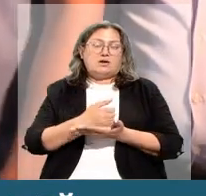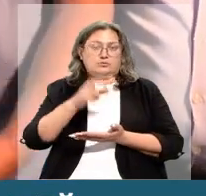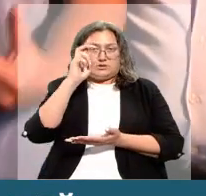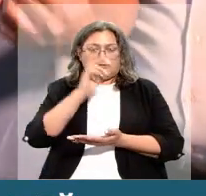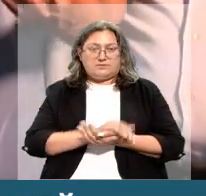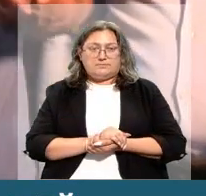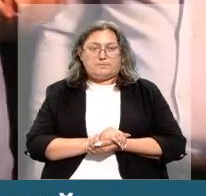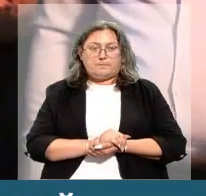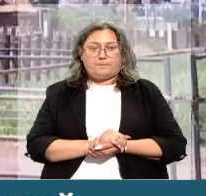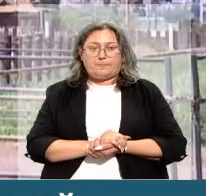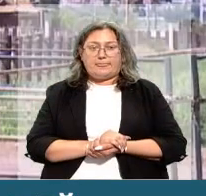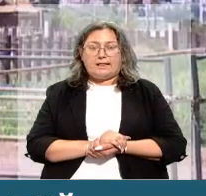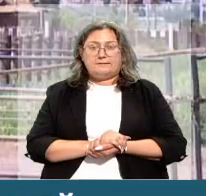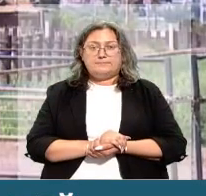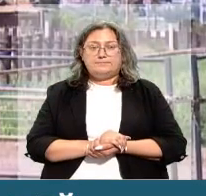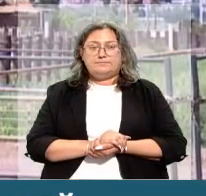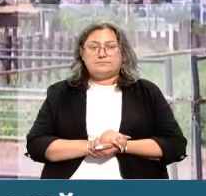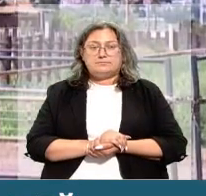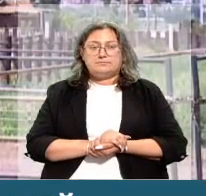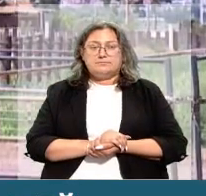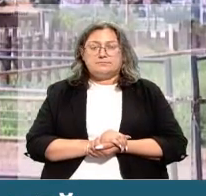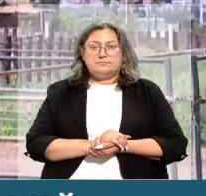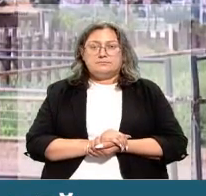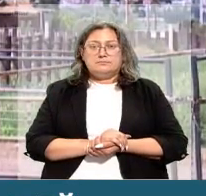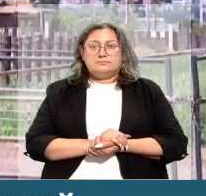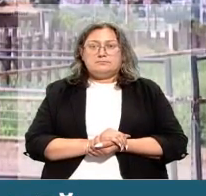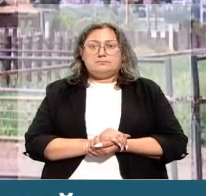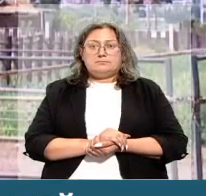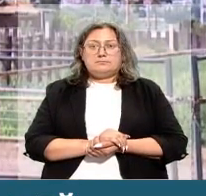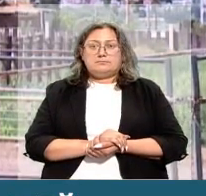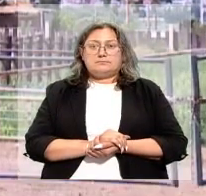глава государства. Анель Пимичева, Диар Ахметчин, телеканал «Костанай».